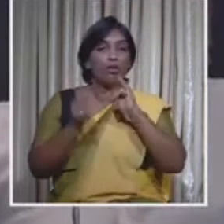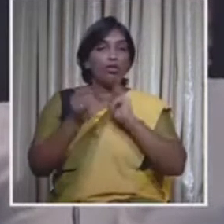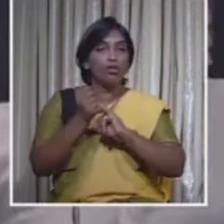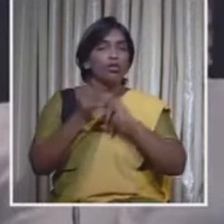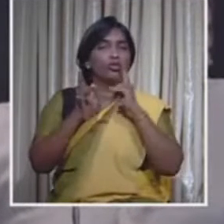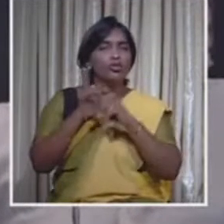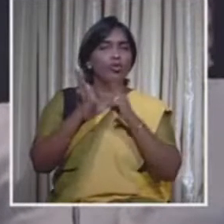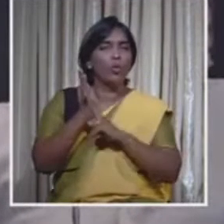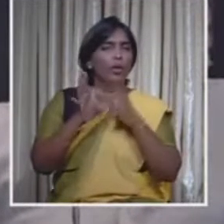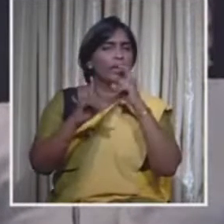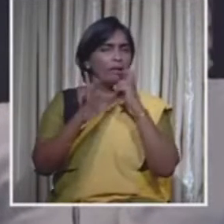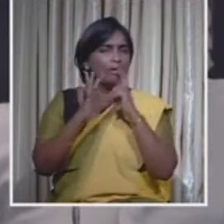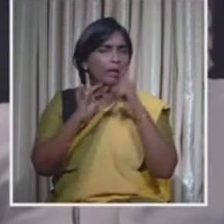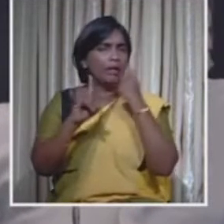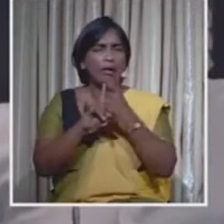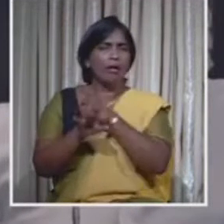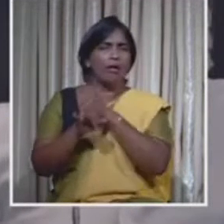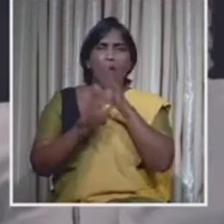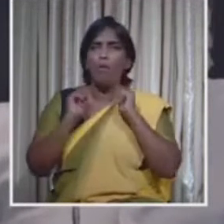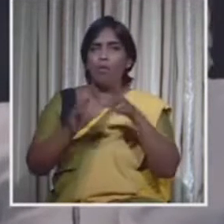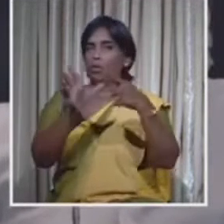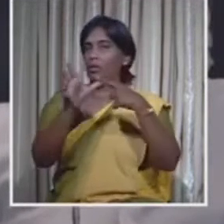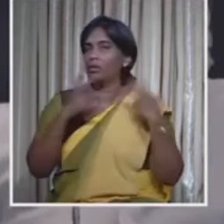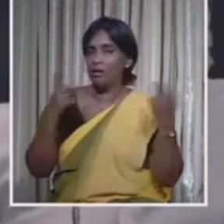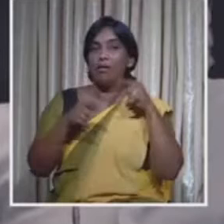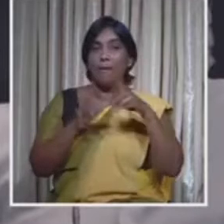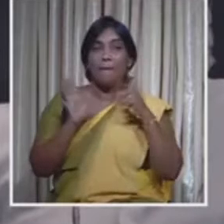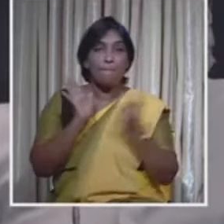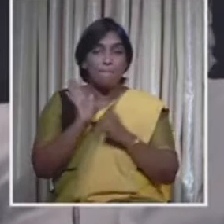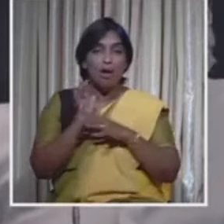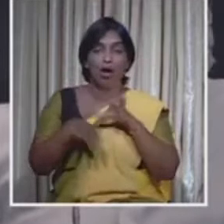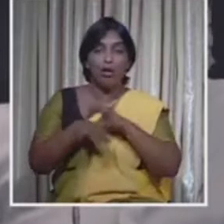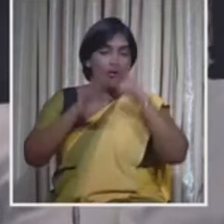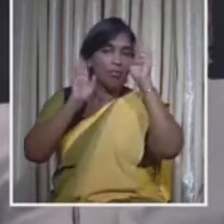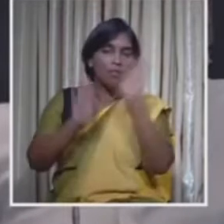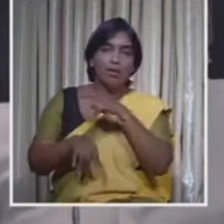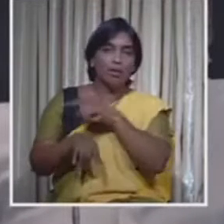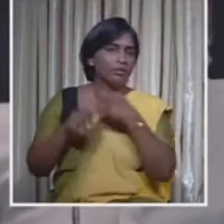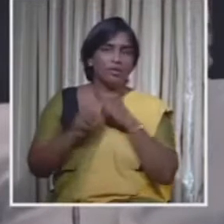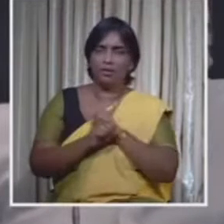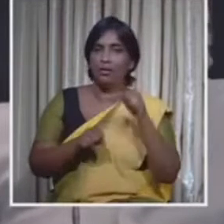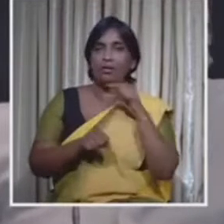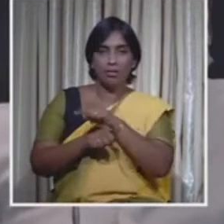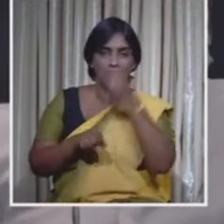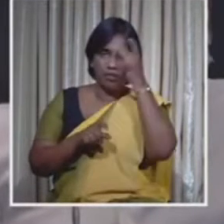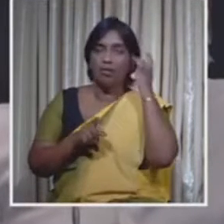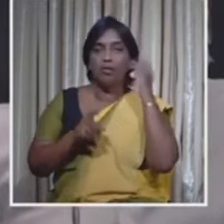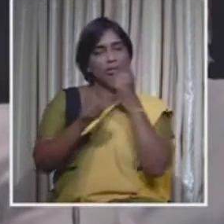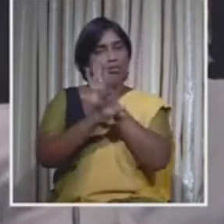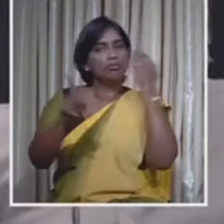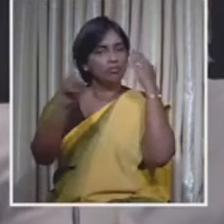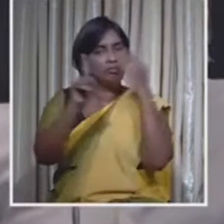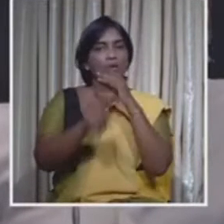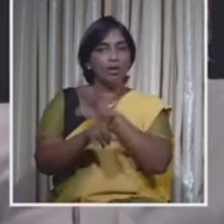කියලා කියන්නේ ඇහුවාම තවම උත්තර නැහැ හැබැයි ඒවට බය ඉස්පිරිතාල ගිහිලවත් හැංගිලාවත් නැහැ ඒවලට ඍජුව මූණ දීලා